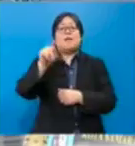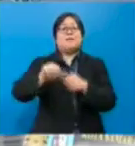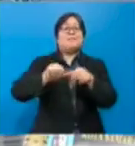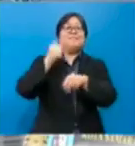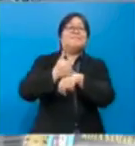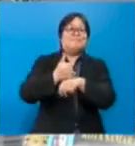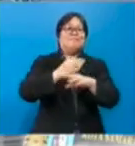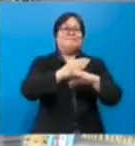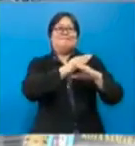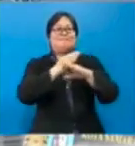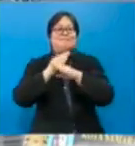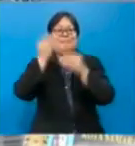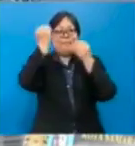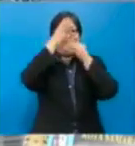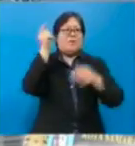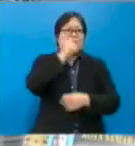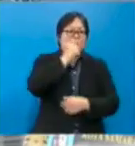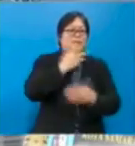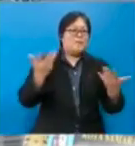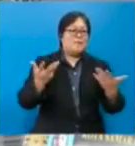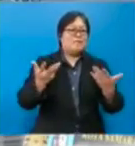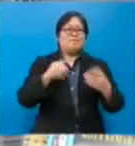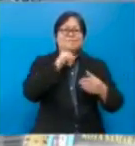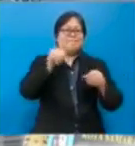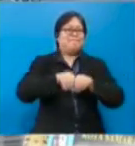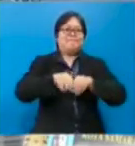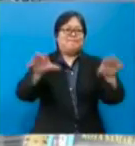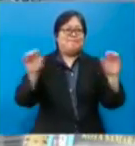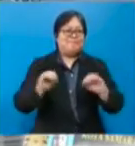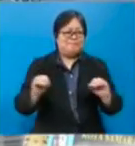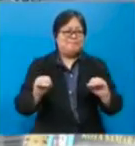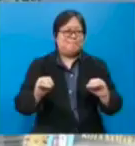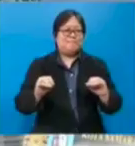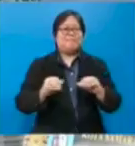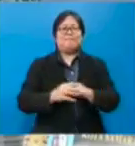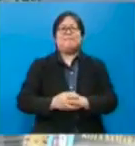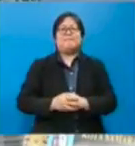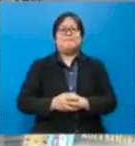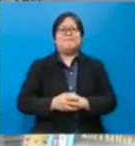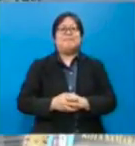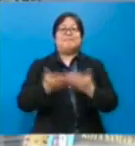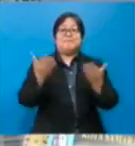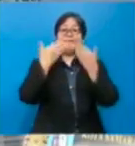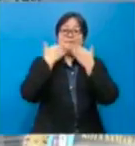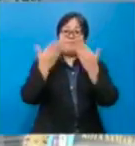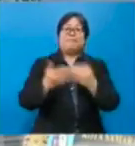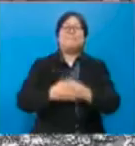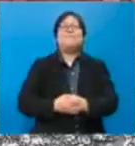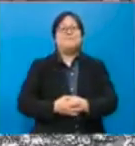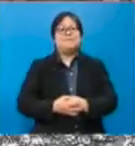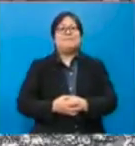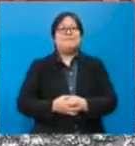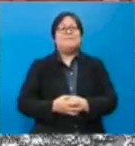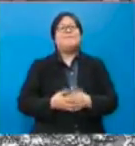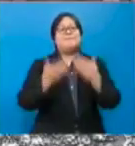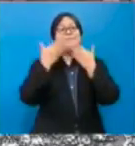dalam menangkis berita palsu daripada terus disebarkan oleh mereka yang tidak bertanggungjawab ini. Terima kasih.